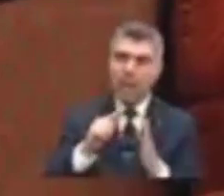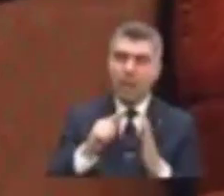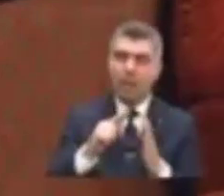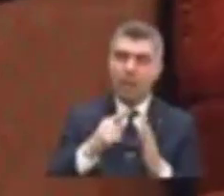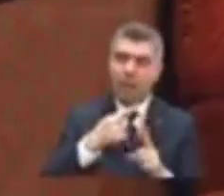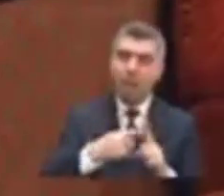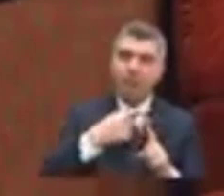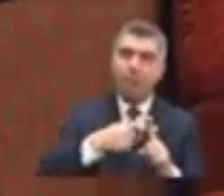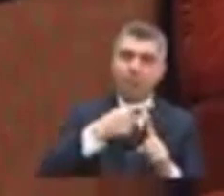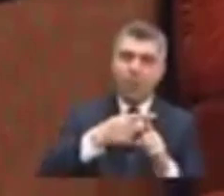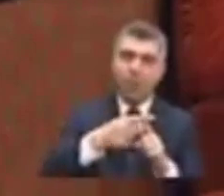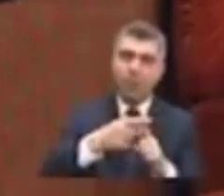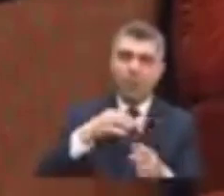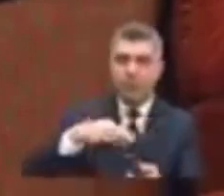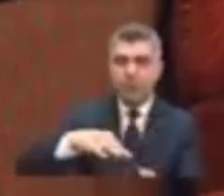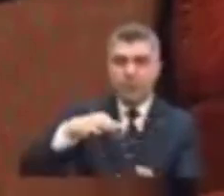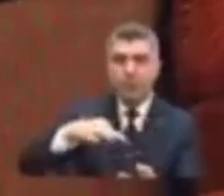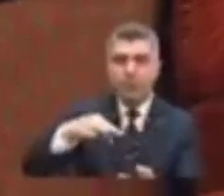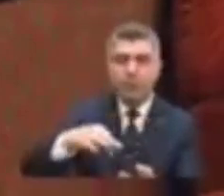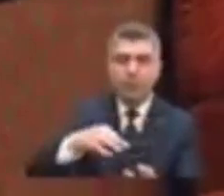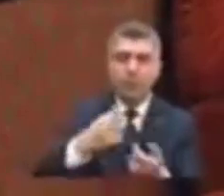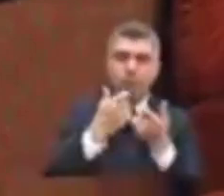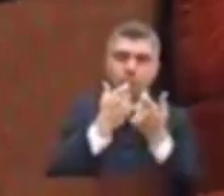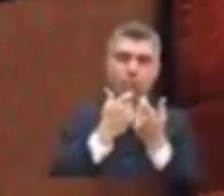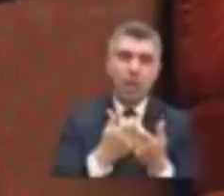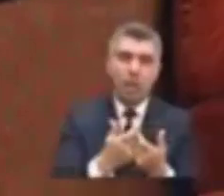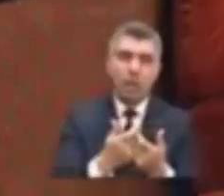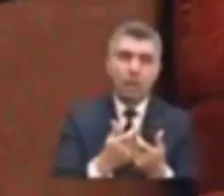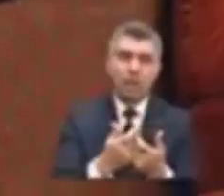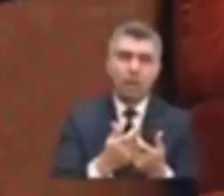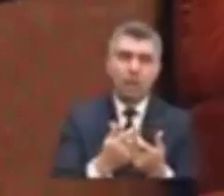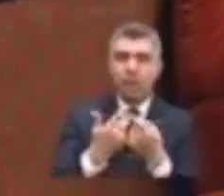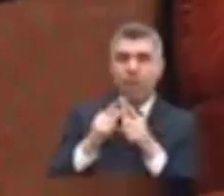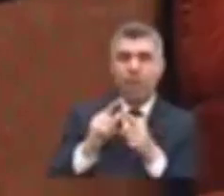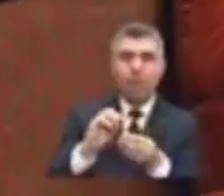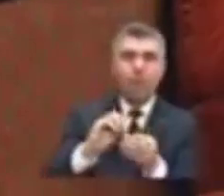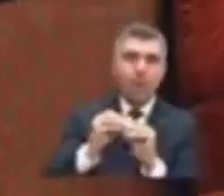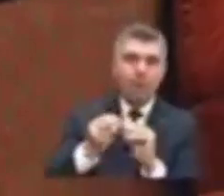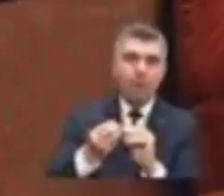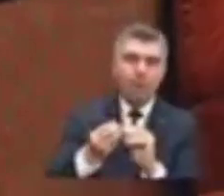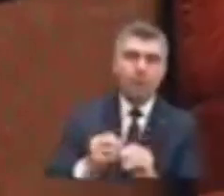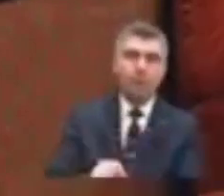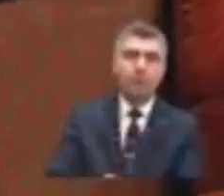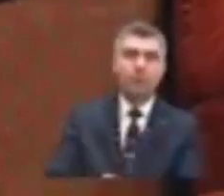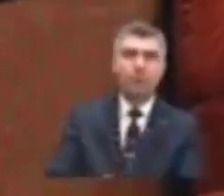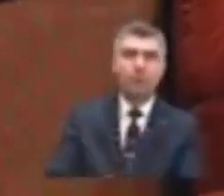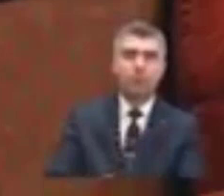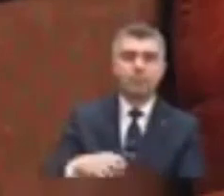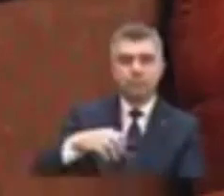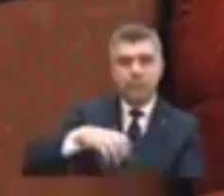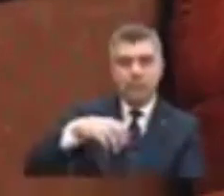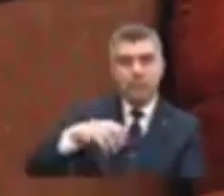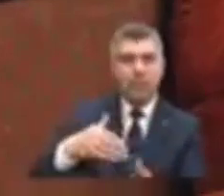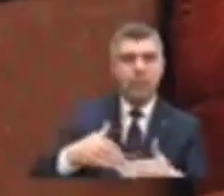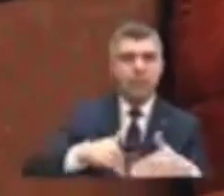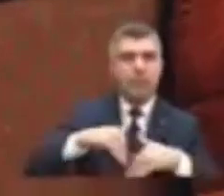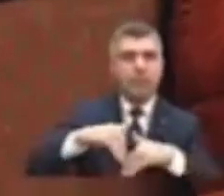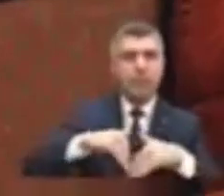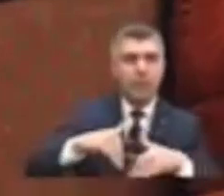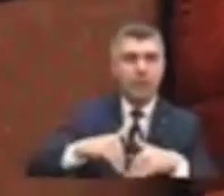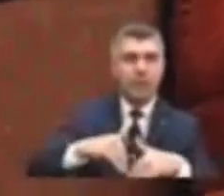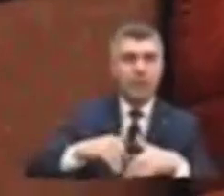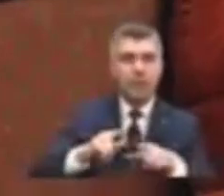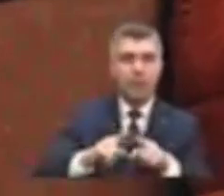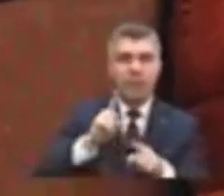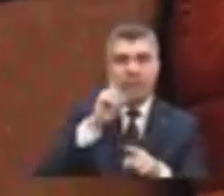وركزنا على النقاط اللي هي تتشكل عدة مشاكل خصوصا بعض المقاطع الطرقية اللي هي